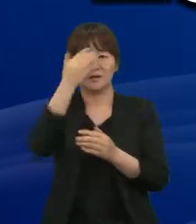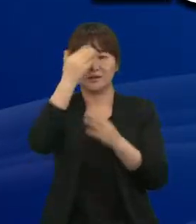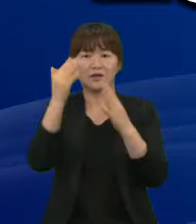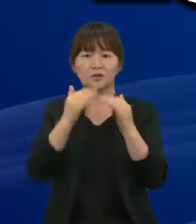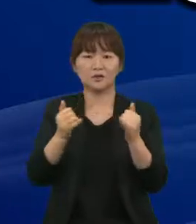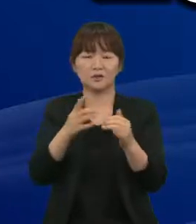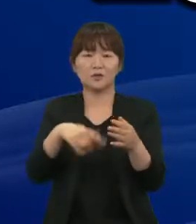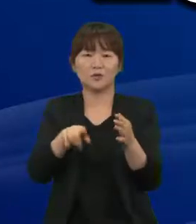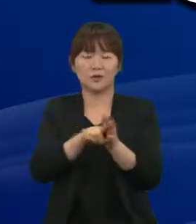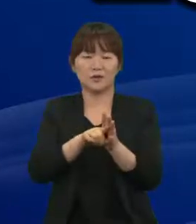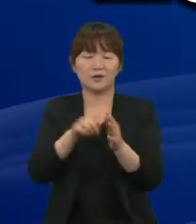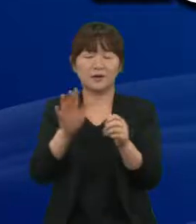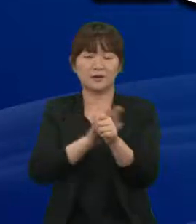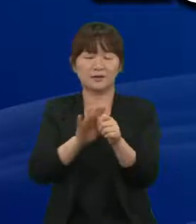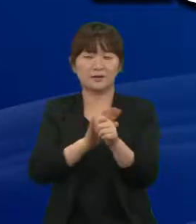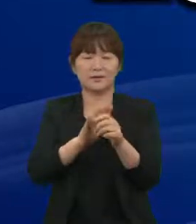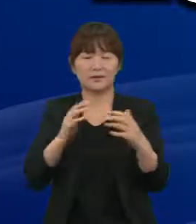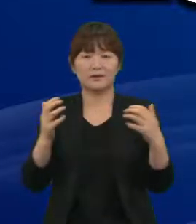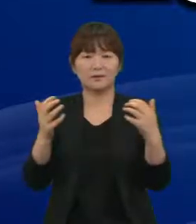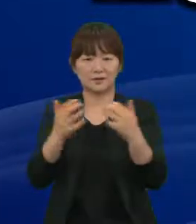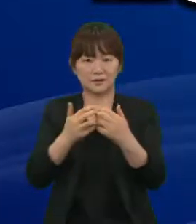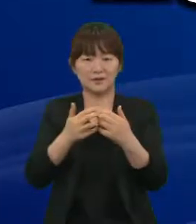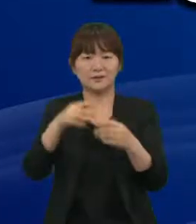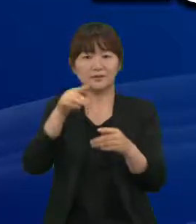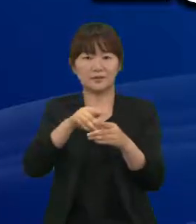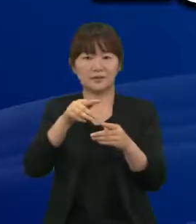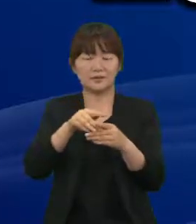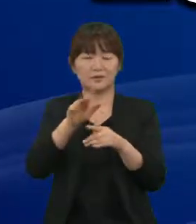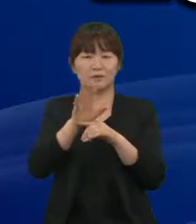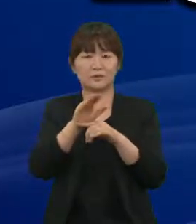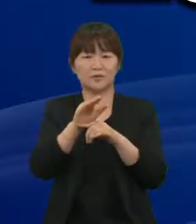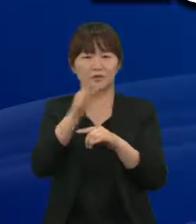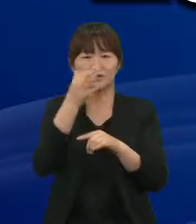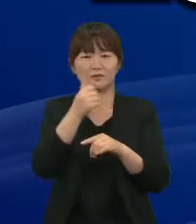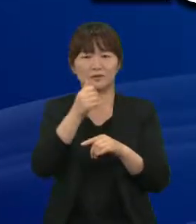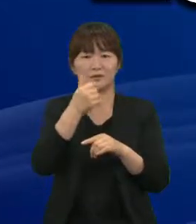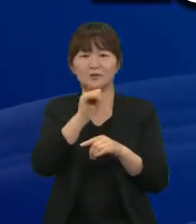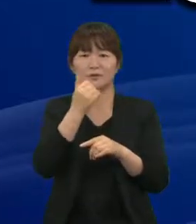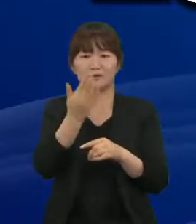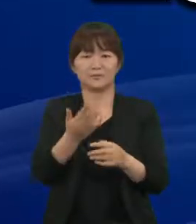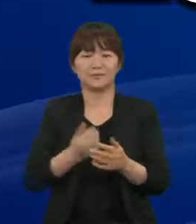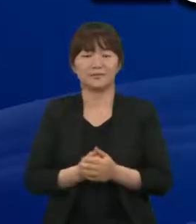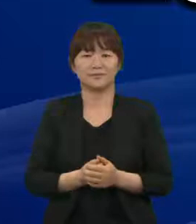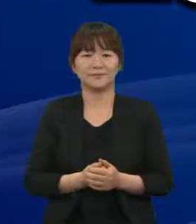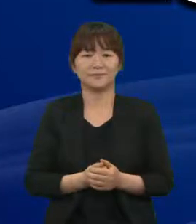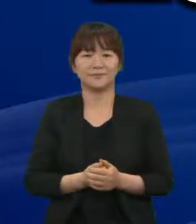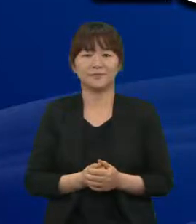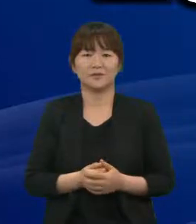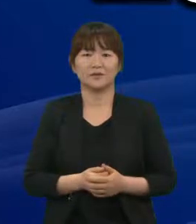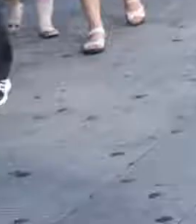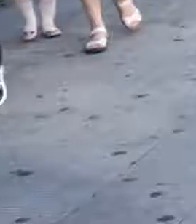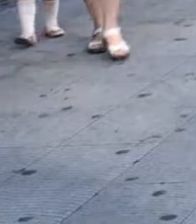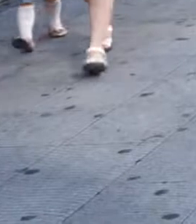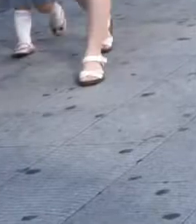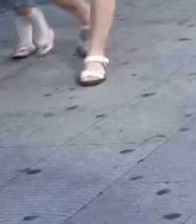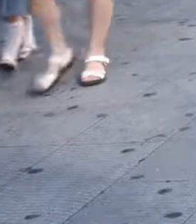모르면 손해인 청년들을 위한 혜택이 가득한 청춘센터 포항포스팅에서 소개해드립니다.